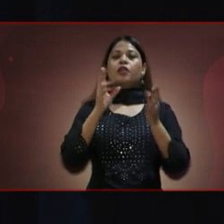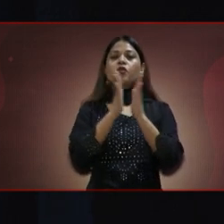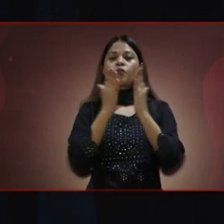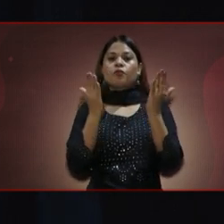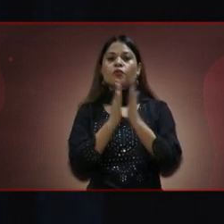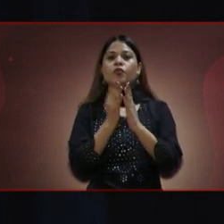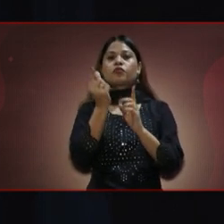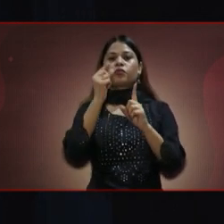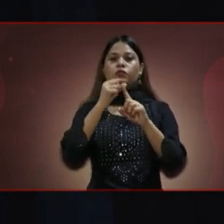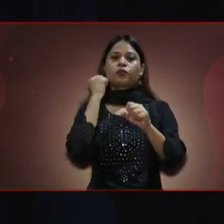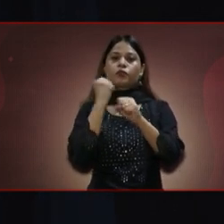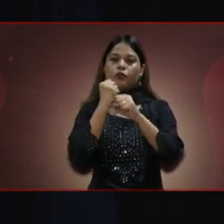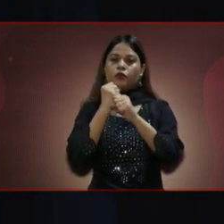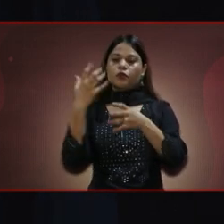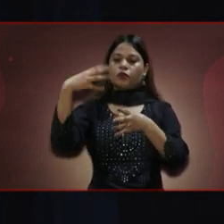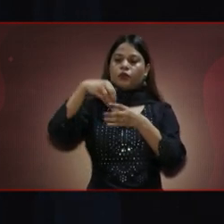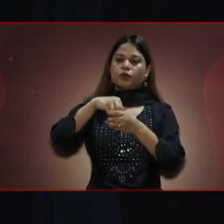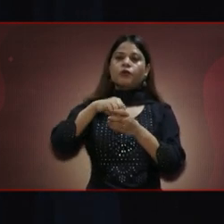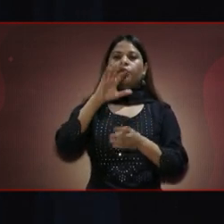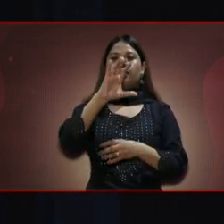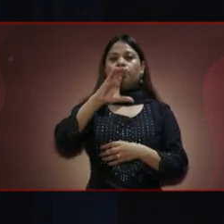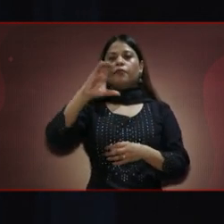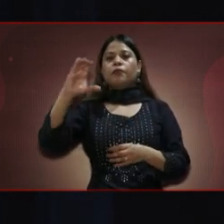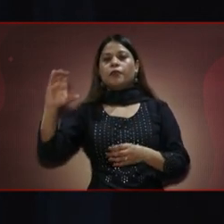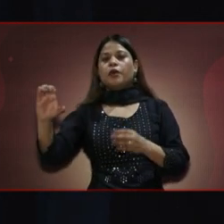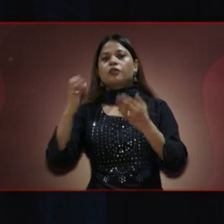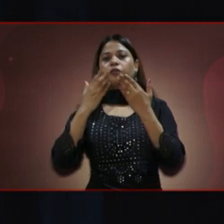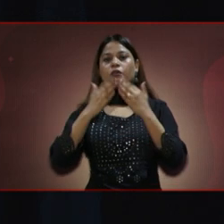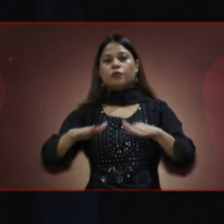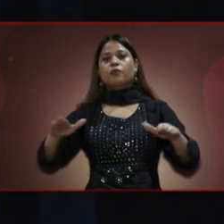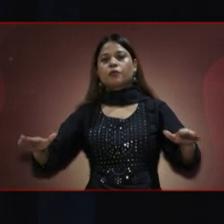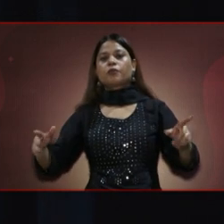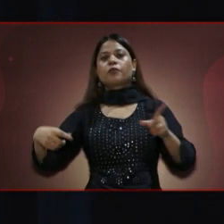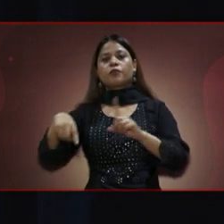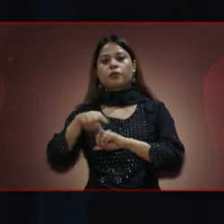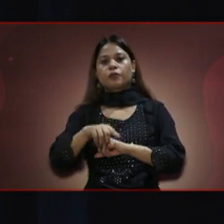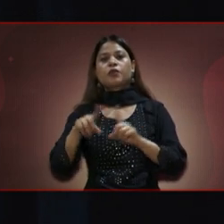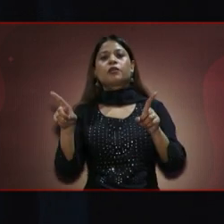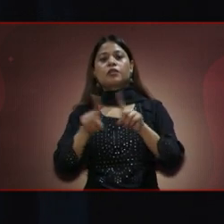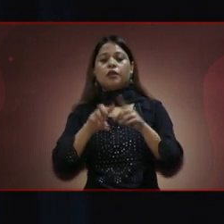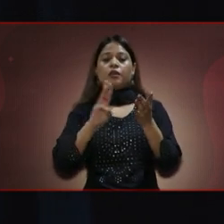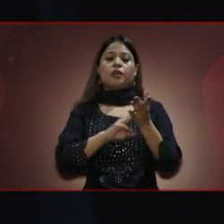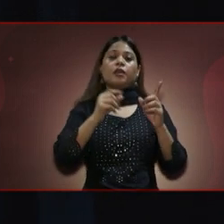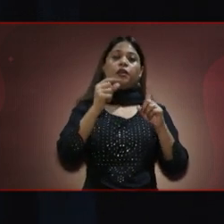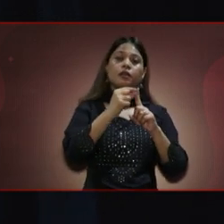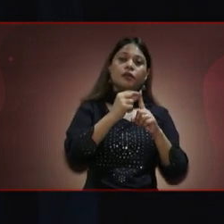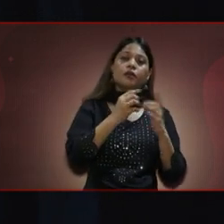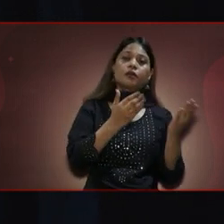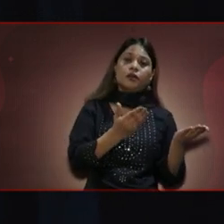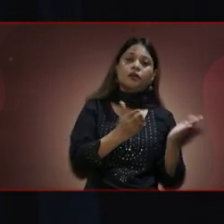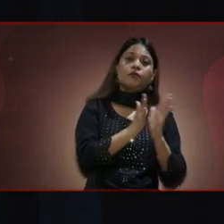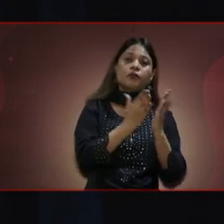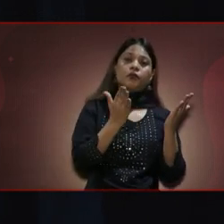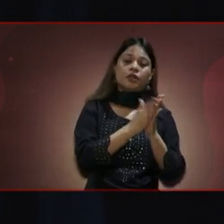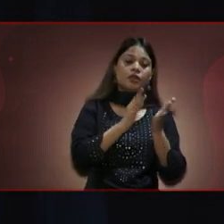लिया है, वो 5 करोड़ बच्चे एडिशनल 2+5। मध्य प्रदेश भी कुछ हिस्सा एनसीईआरटी की किताब